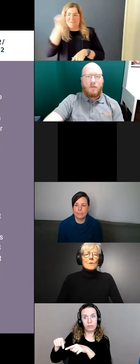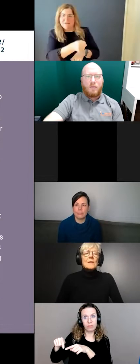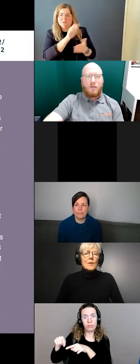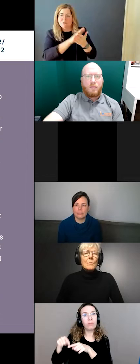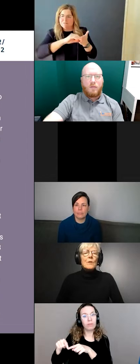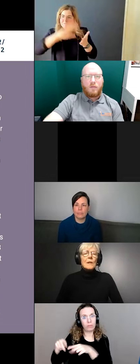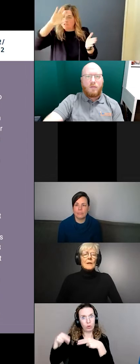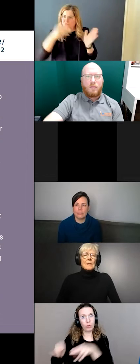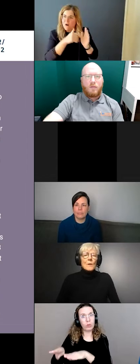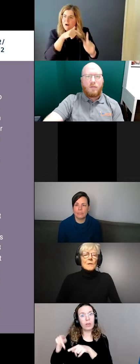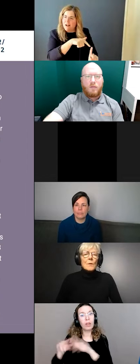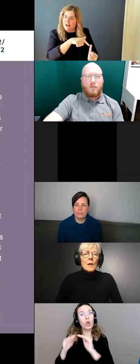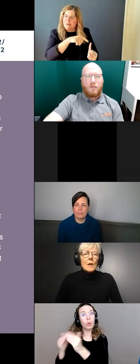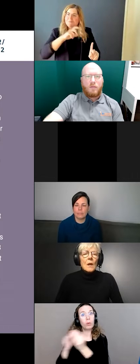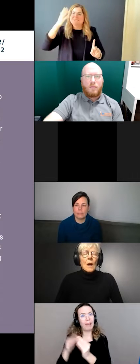qui...